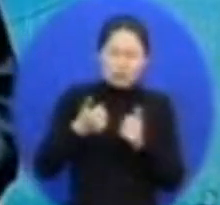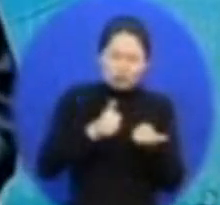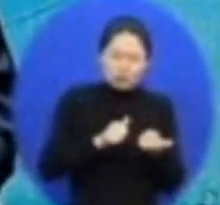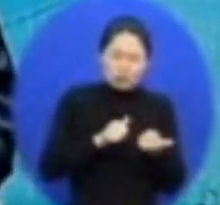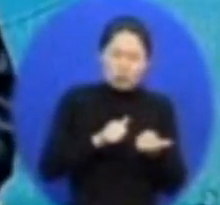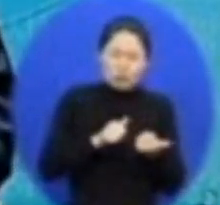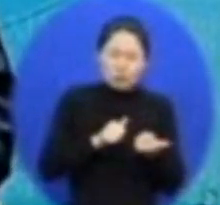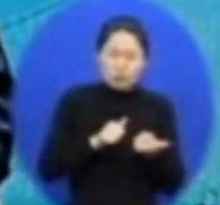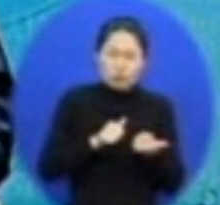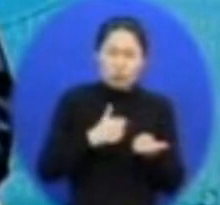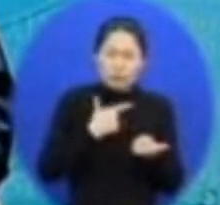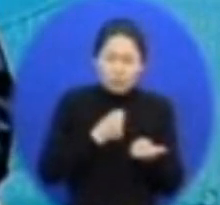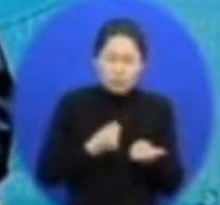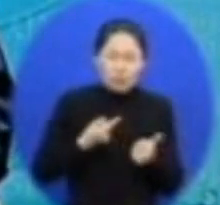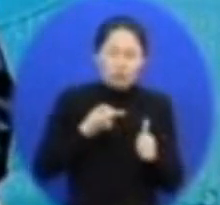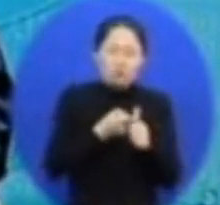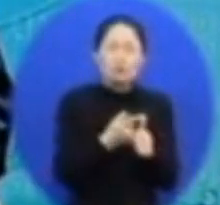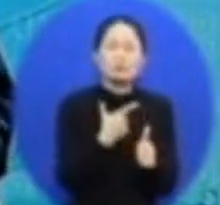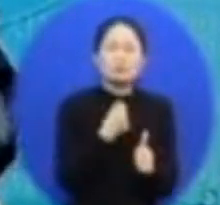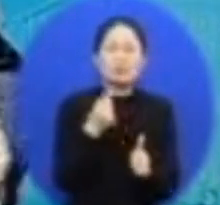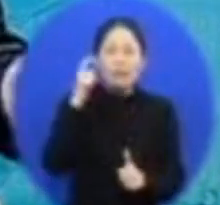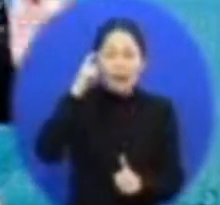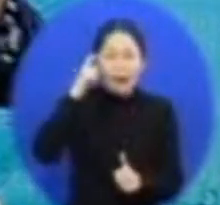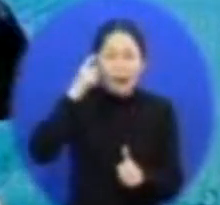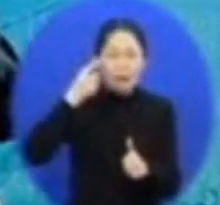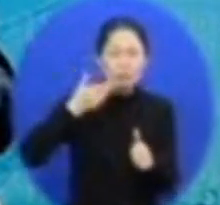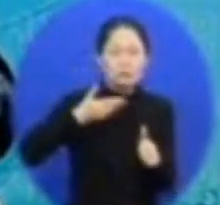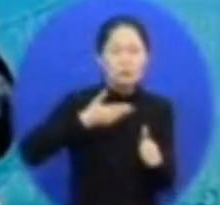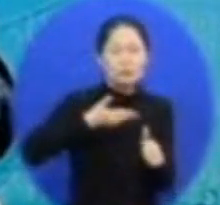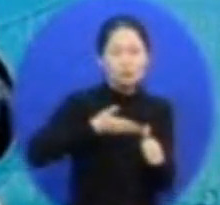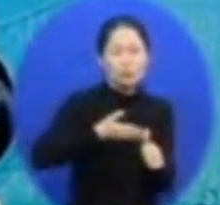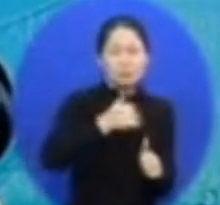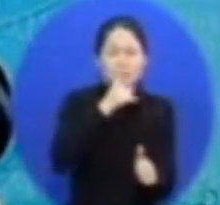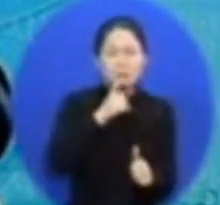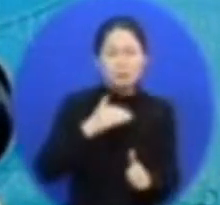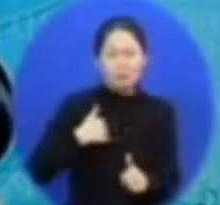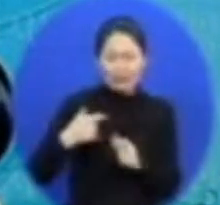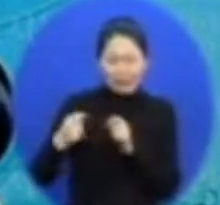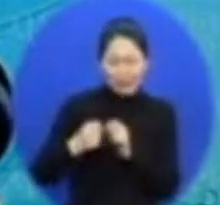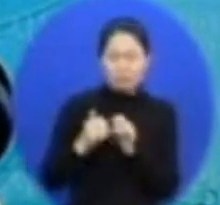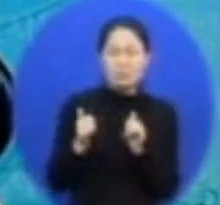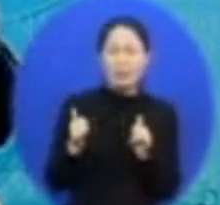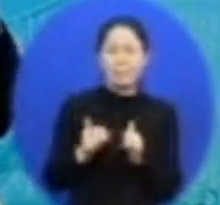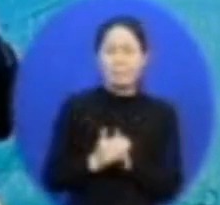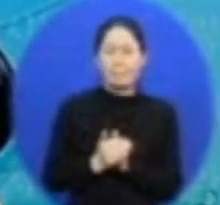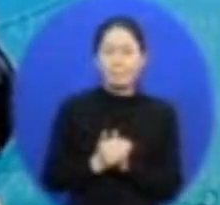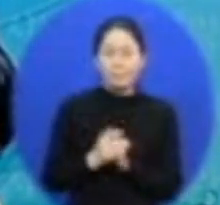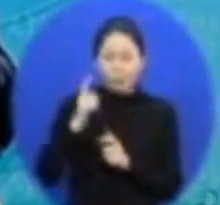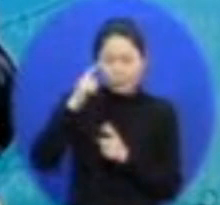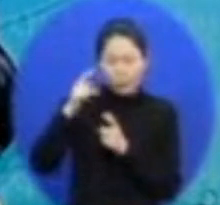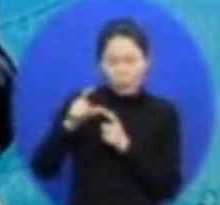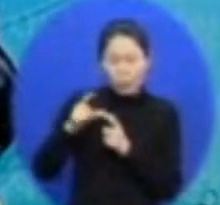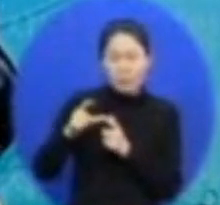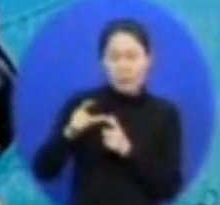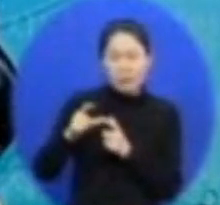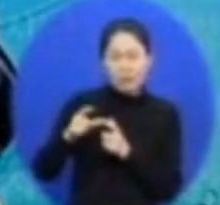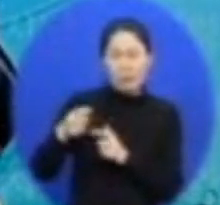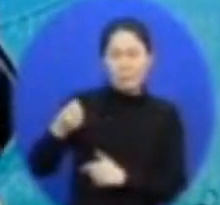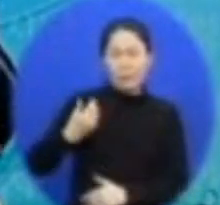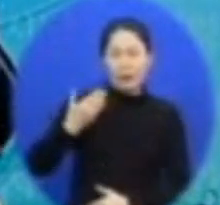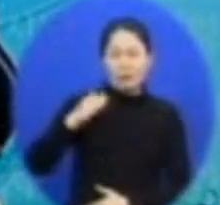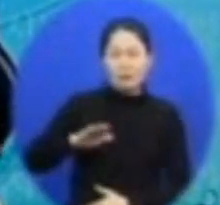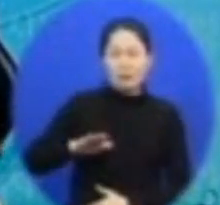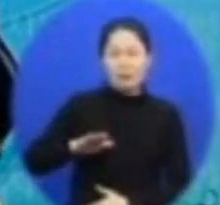넣어주니 지 모릅니다 저하고 아주 가까운 사랑 고민을 이야기 하는데